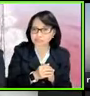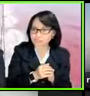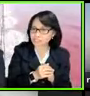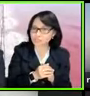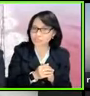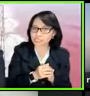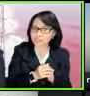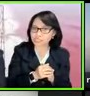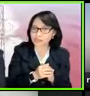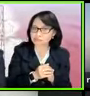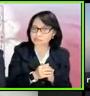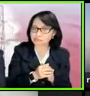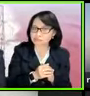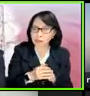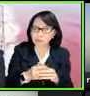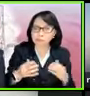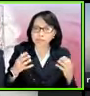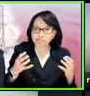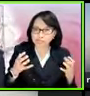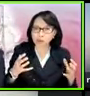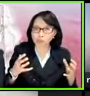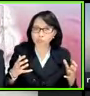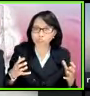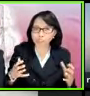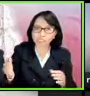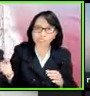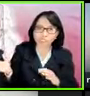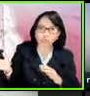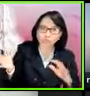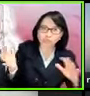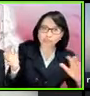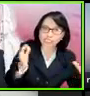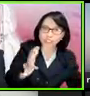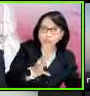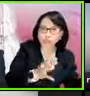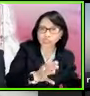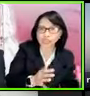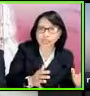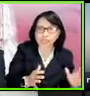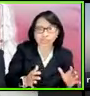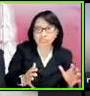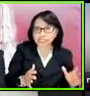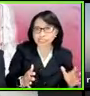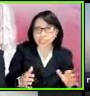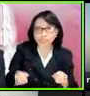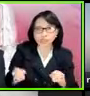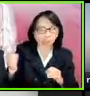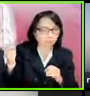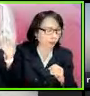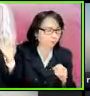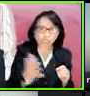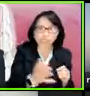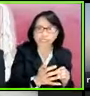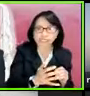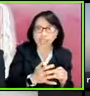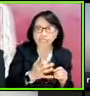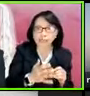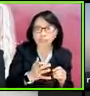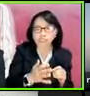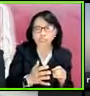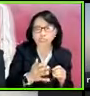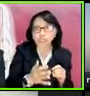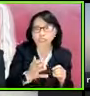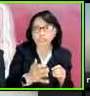Jadi saudara-saudara bagi Paulus kesulitan di dunia ini atau apapun yang